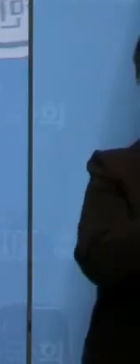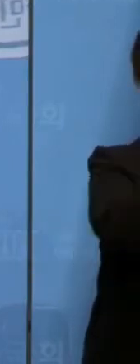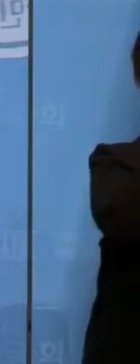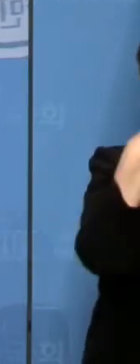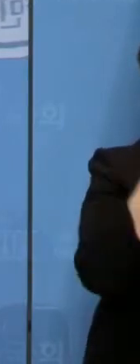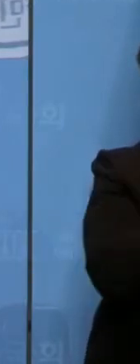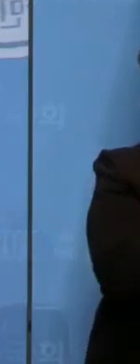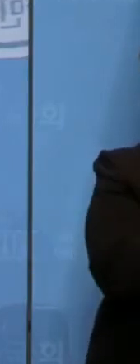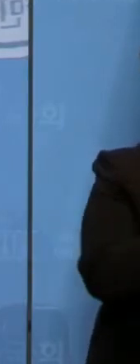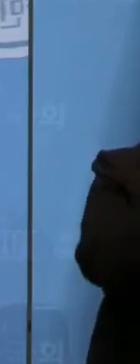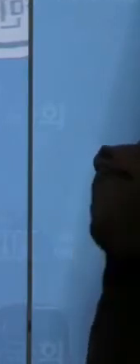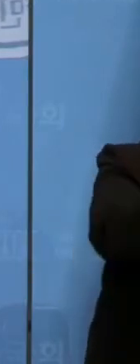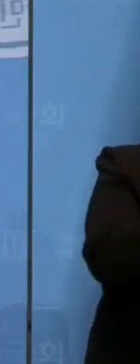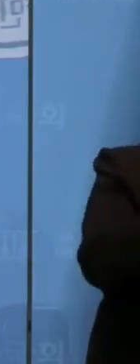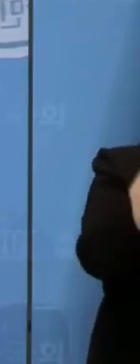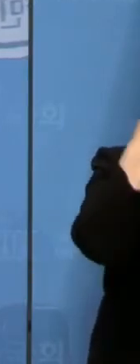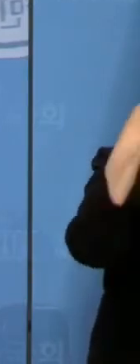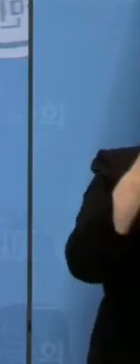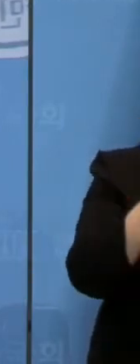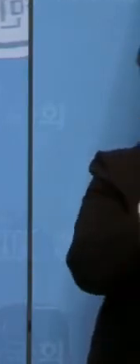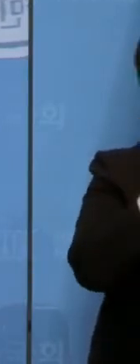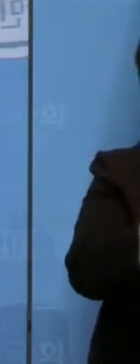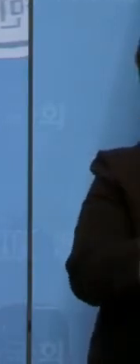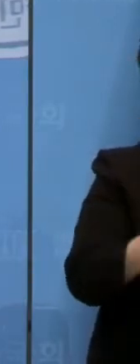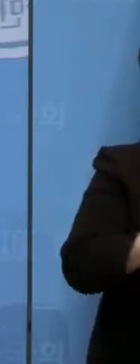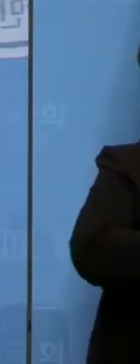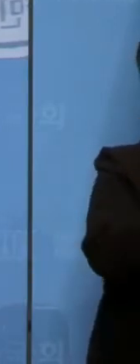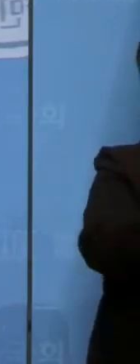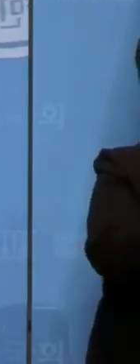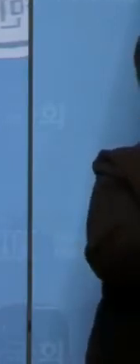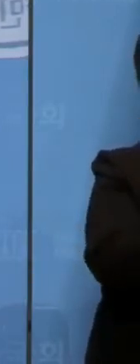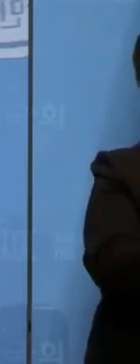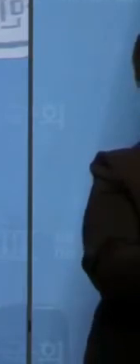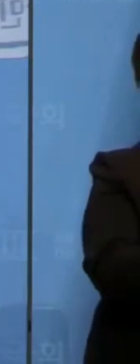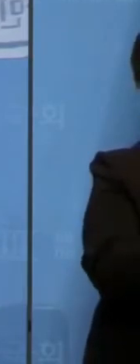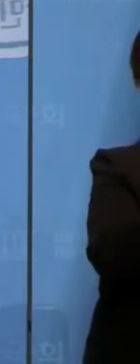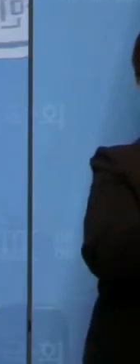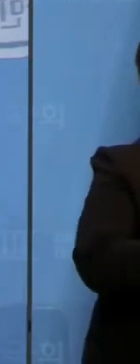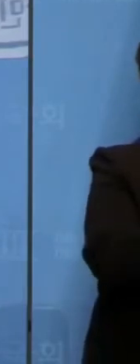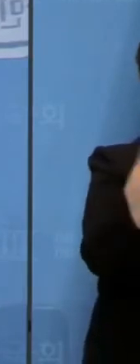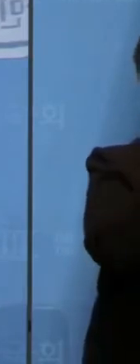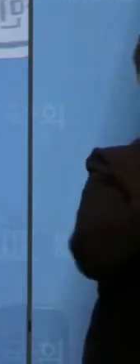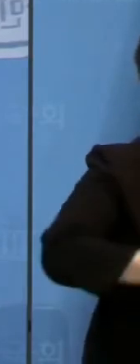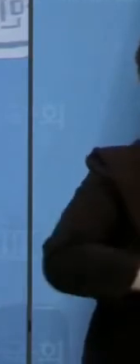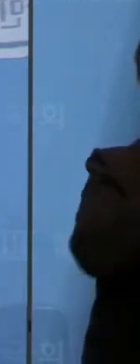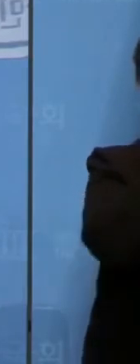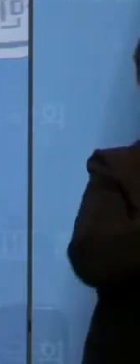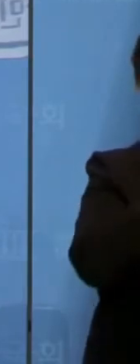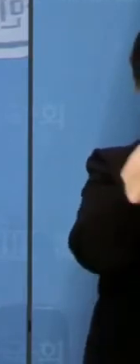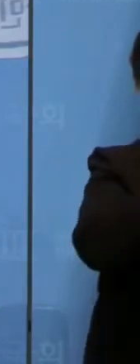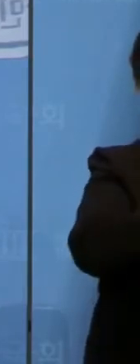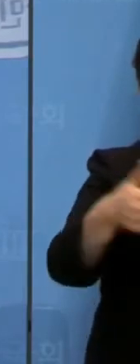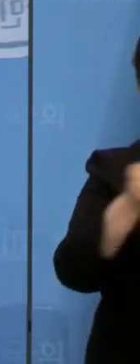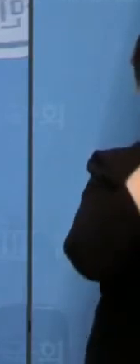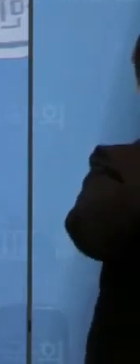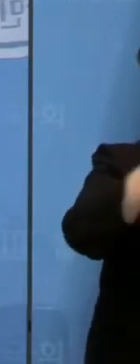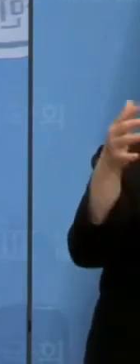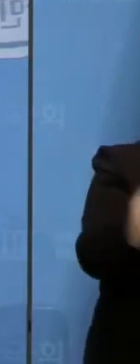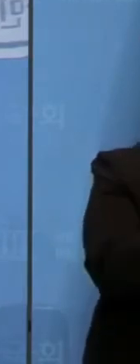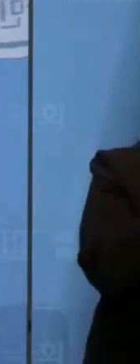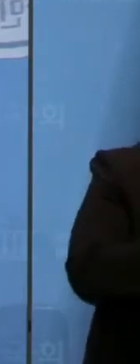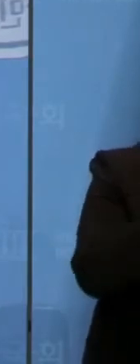하나만한 규탄 성명과 신용뿐인 교류 중단 조치로 일관해서는 안 됩니다. 피 흘려 민주주의를